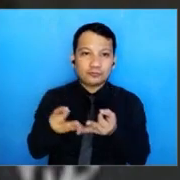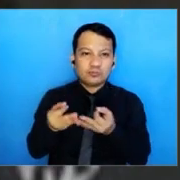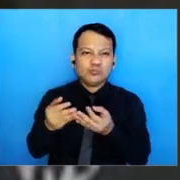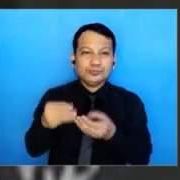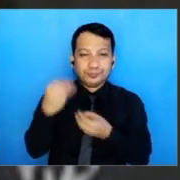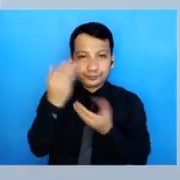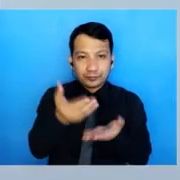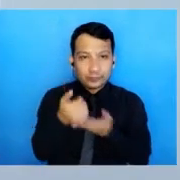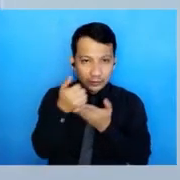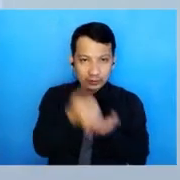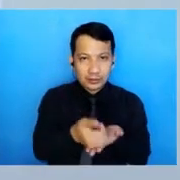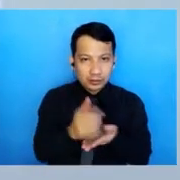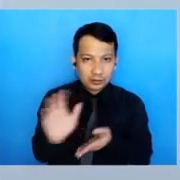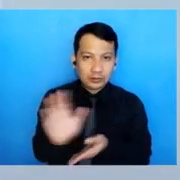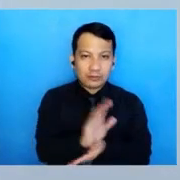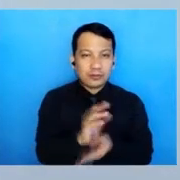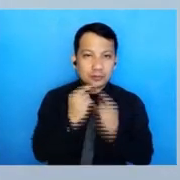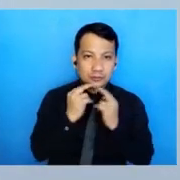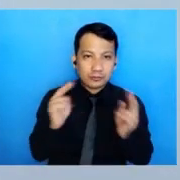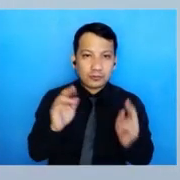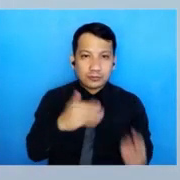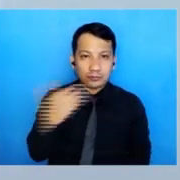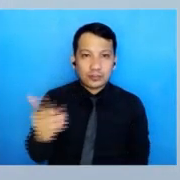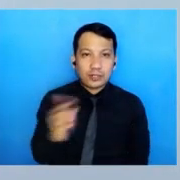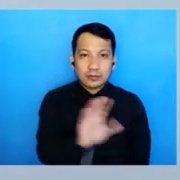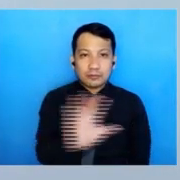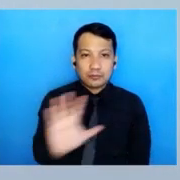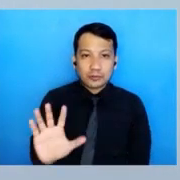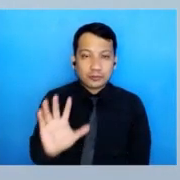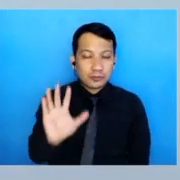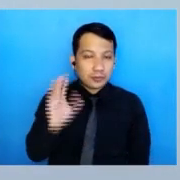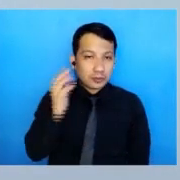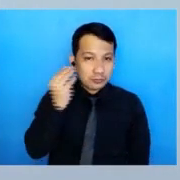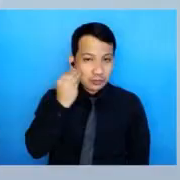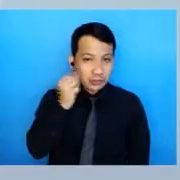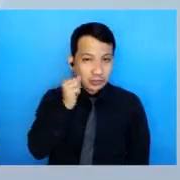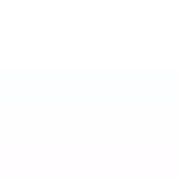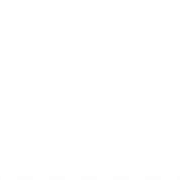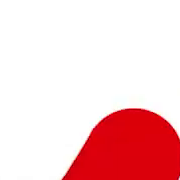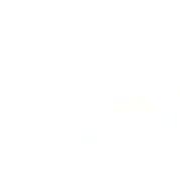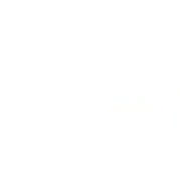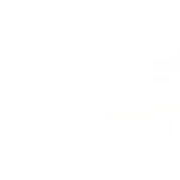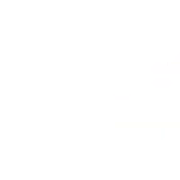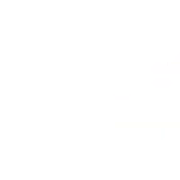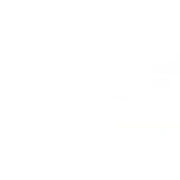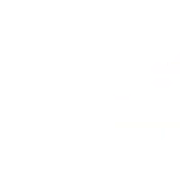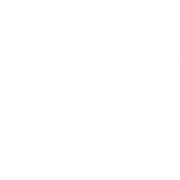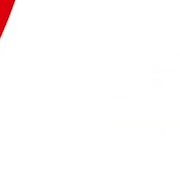tulong. Nagbabalita mula sa frontline, Marlene Alcaide, News 5.